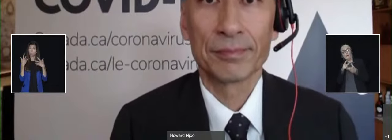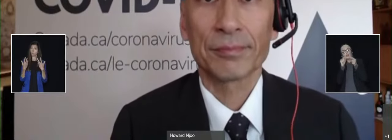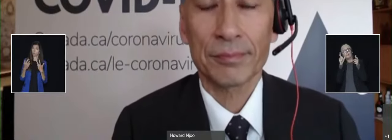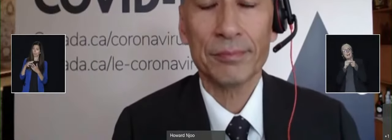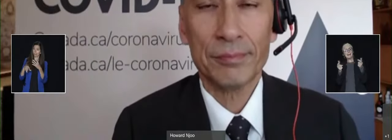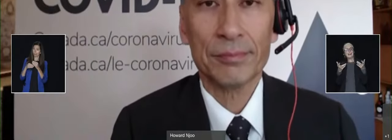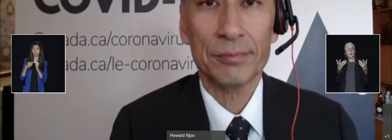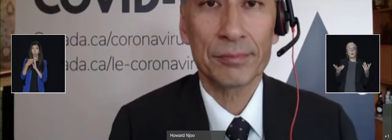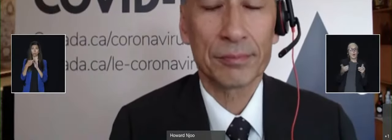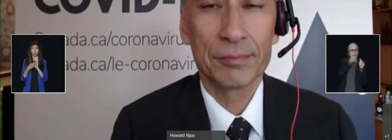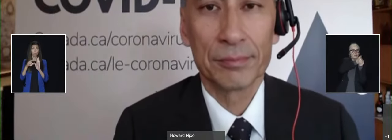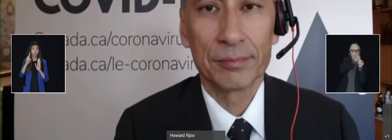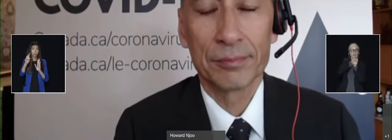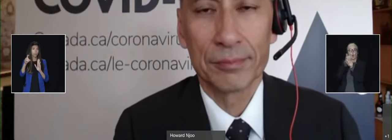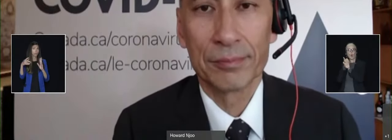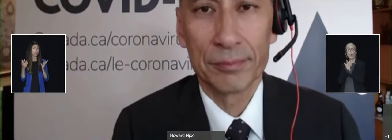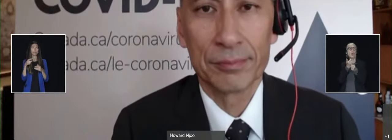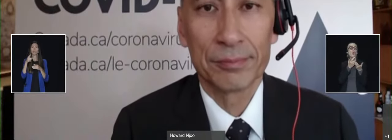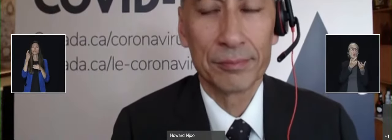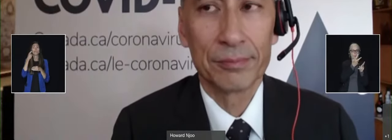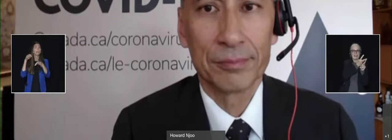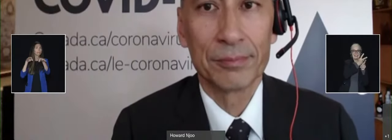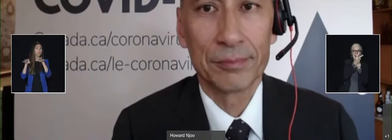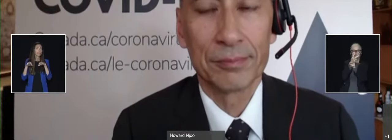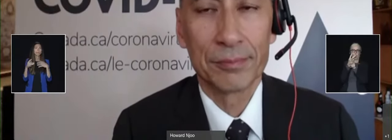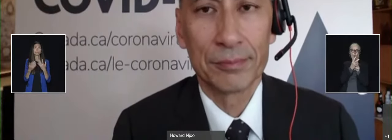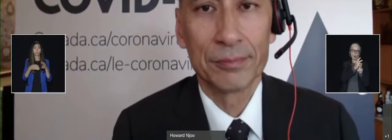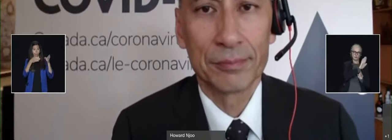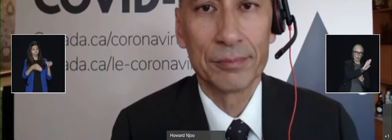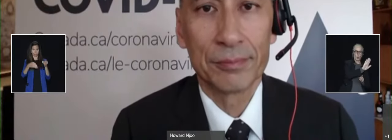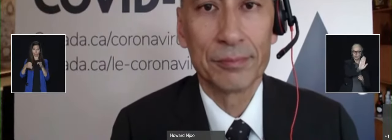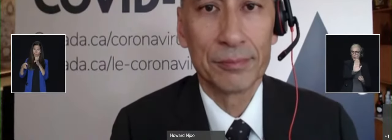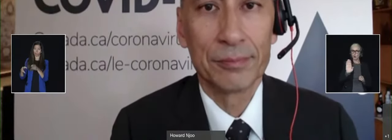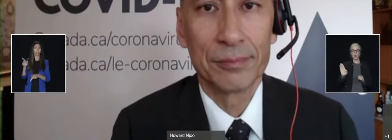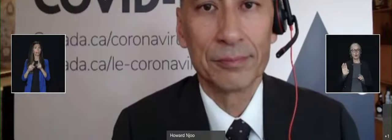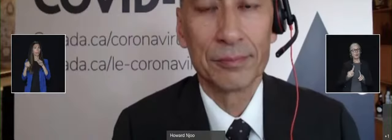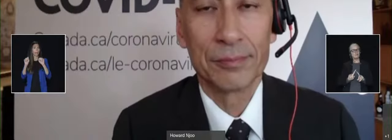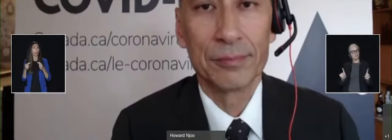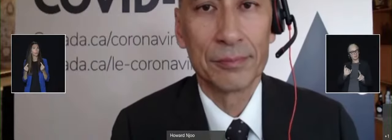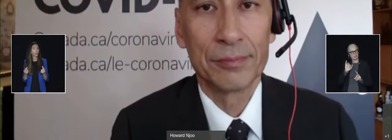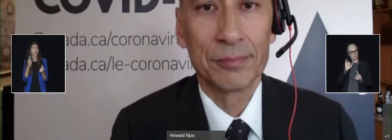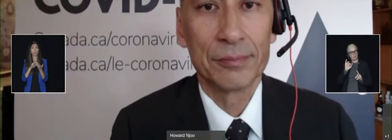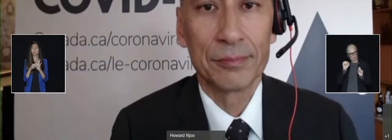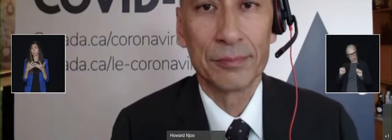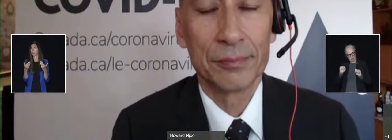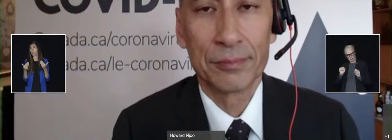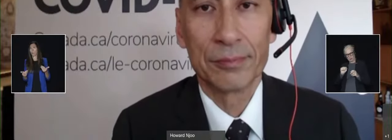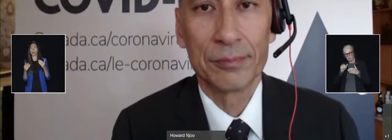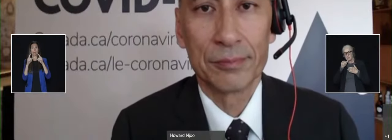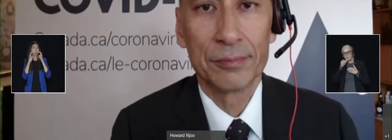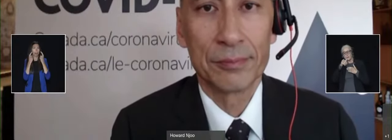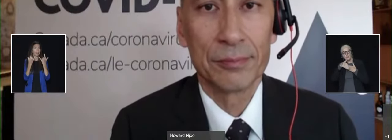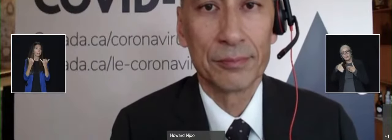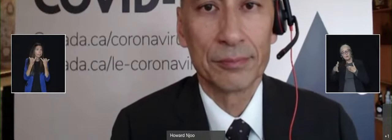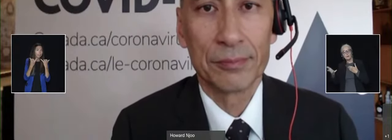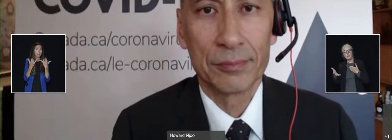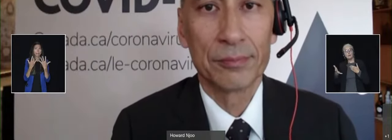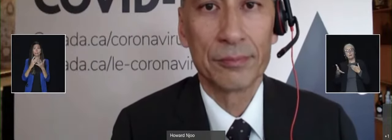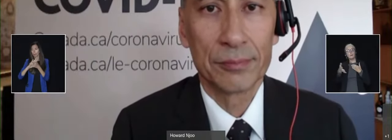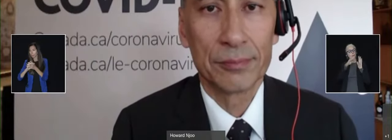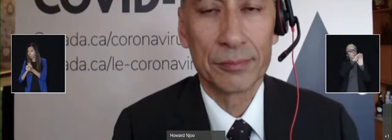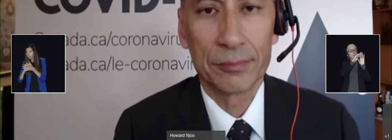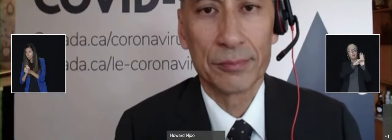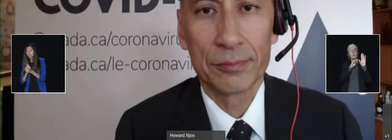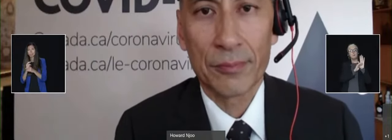du chacun pour soi, mais est-ce qu'une recommandation de confinement ou de mesures très strictes pourrait venir dans les semaines à venir ou c'est complètement